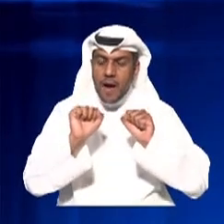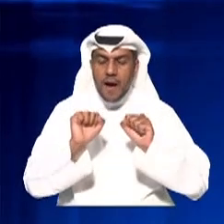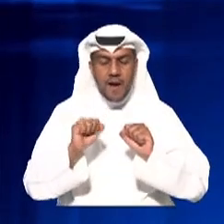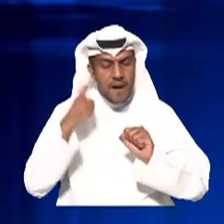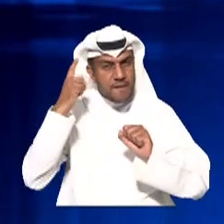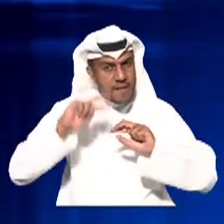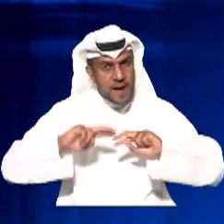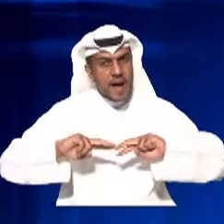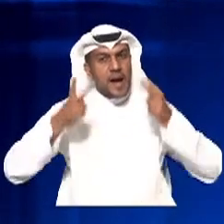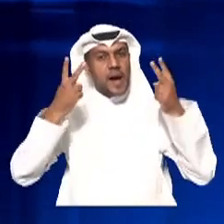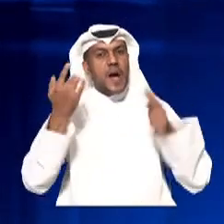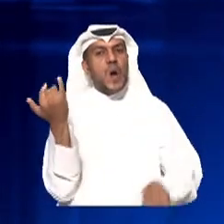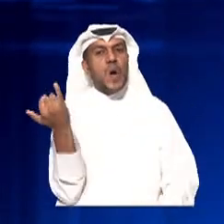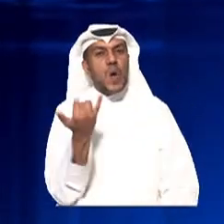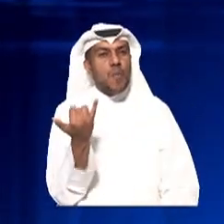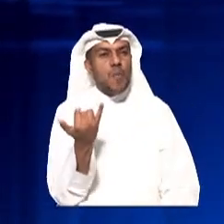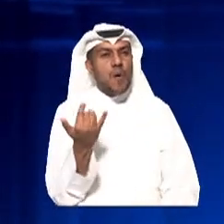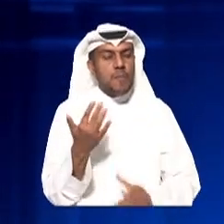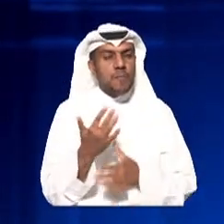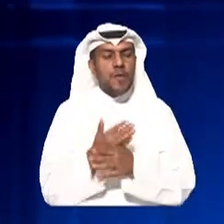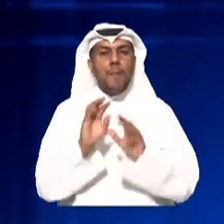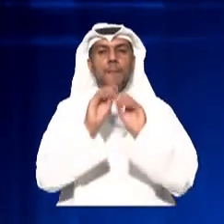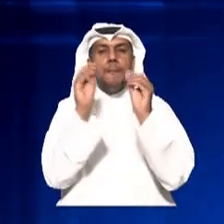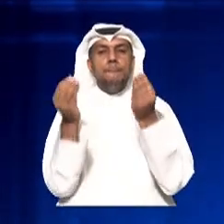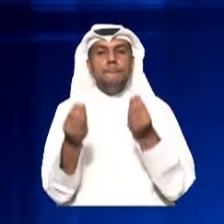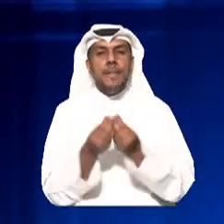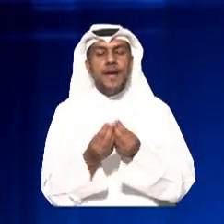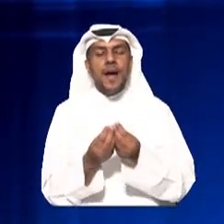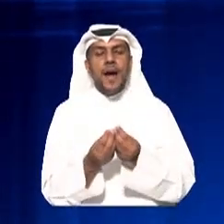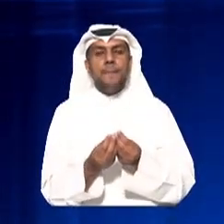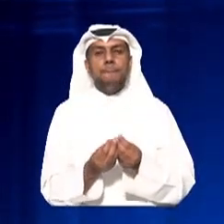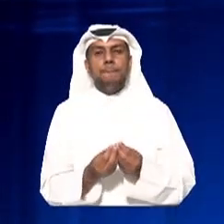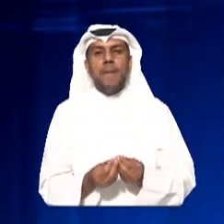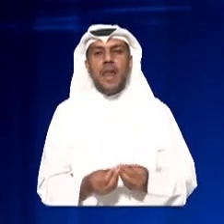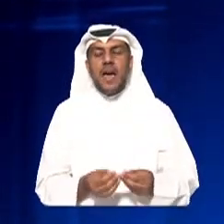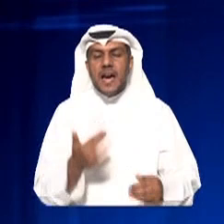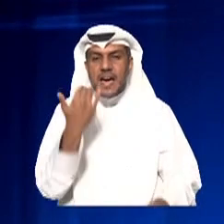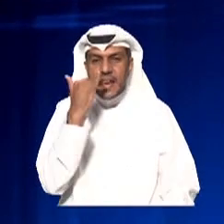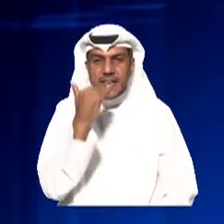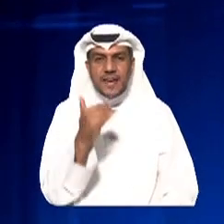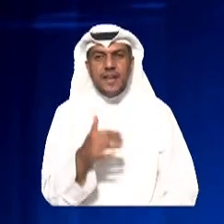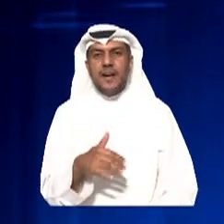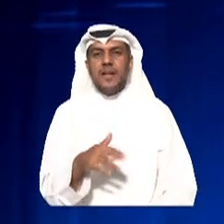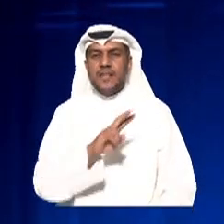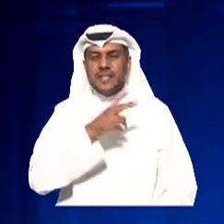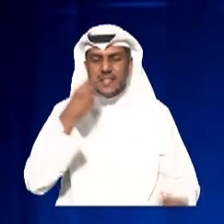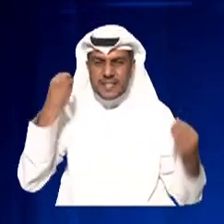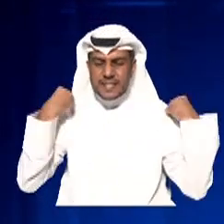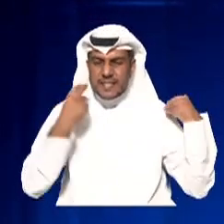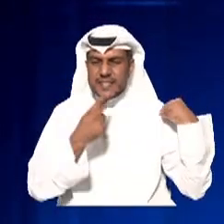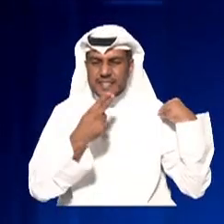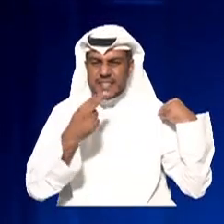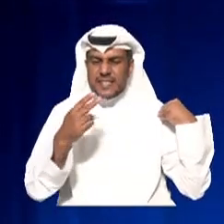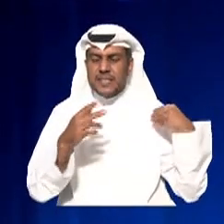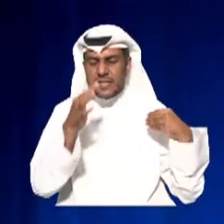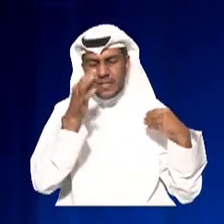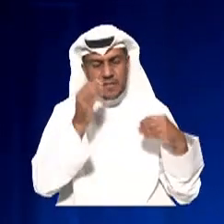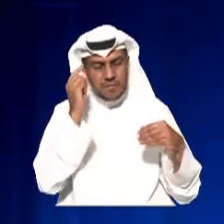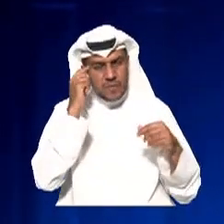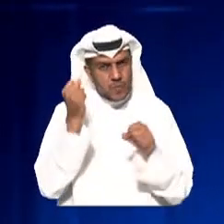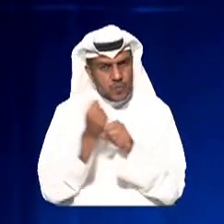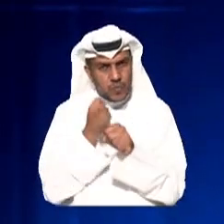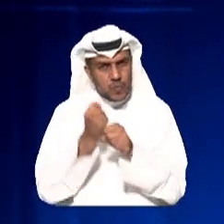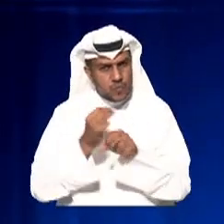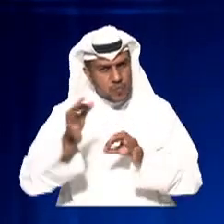ومتكاملة لمساندة الهيئات الرياضية والارتقاء بالمنظومة الرياضية بصورة مؤسسية. وقال